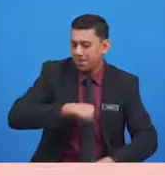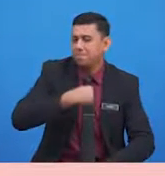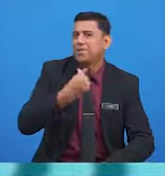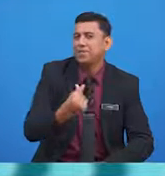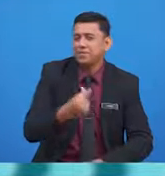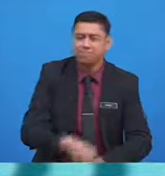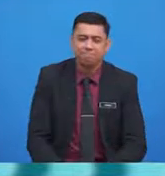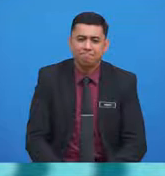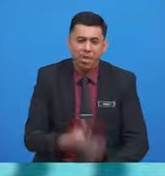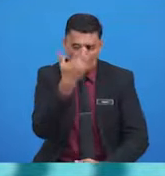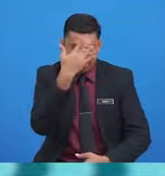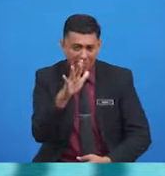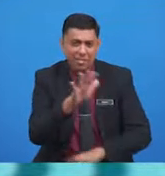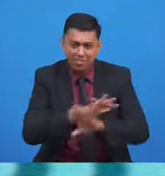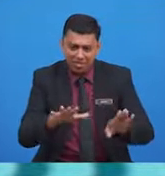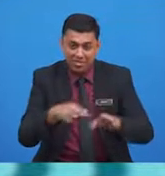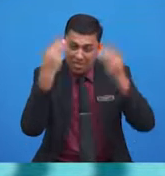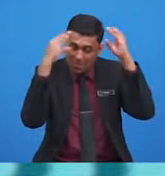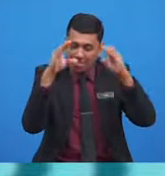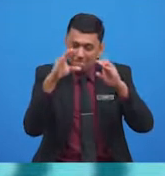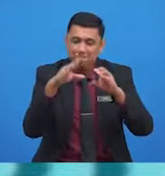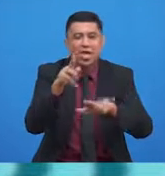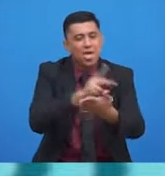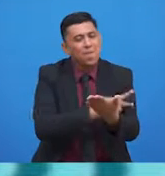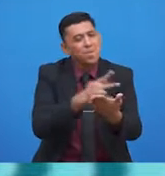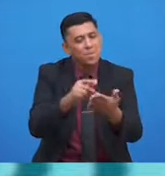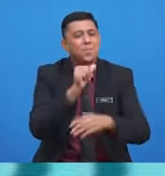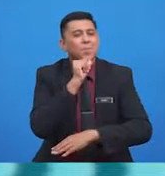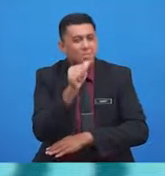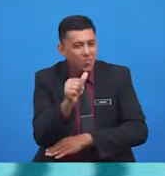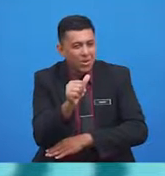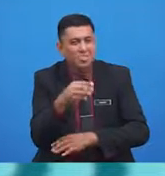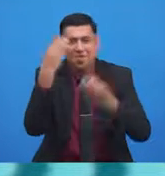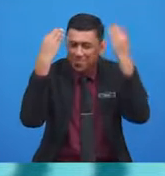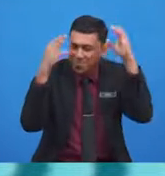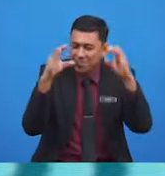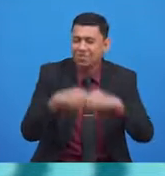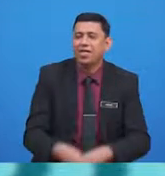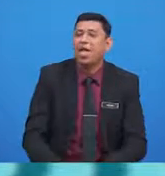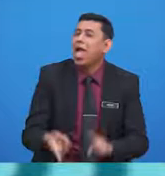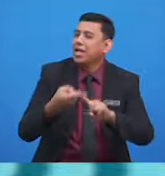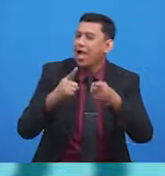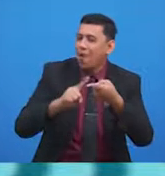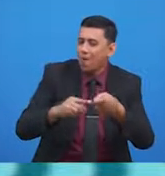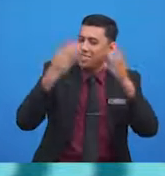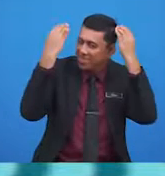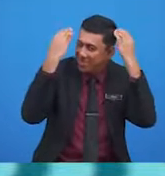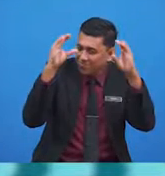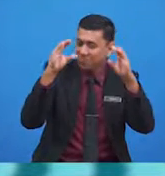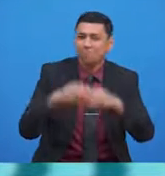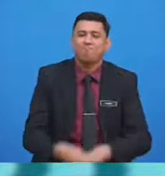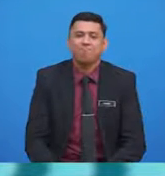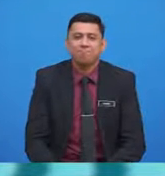gembira. Pandai tak cikgu berpantun? Bukan Cikgu Sasi yang berpantun. Kawan Cikgu Sasi,